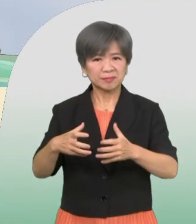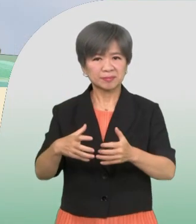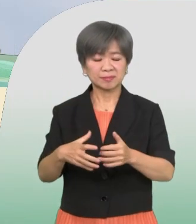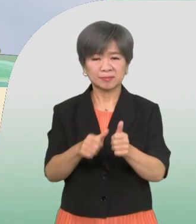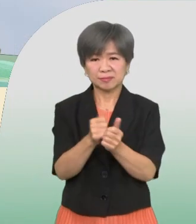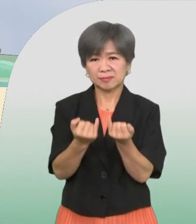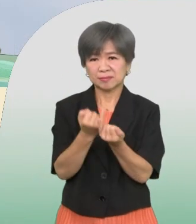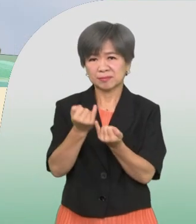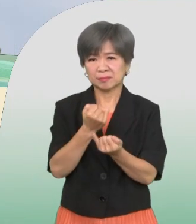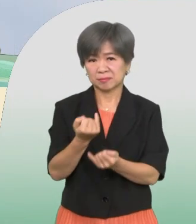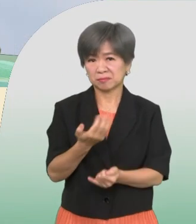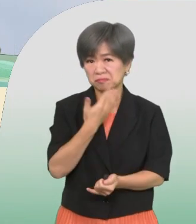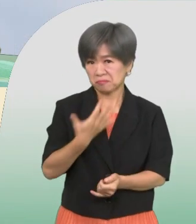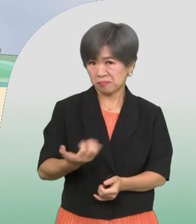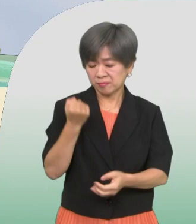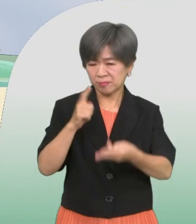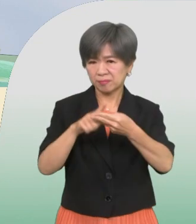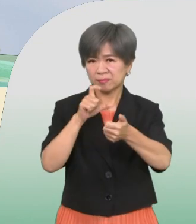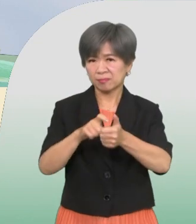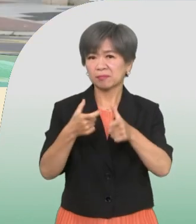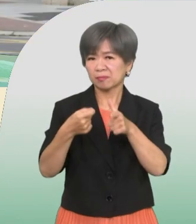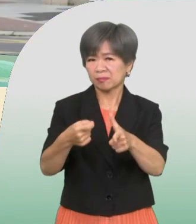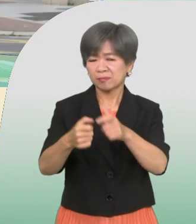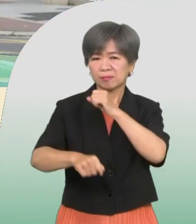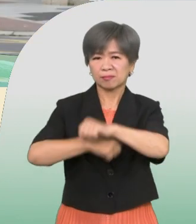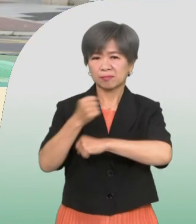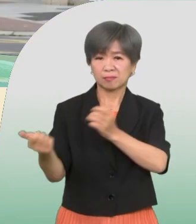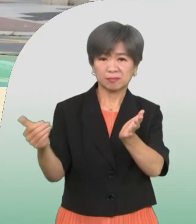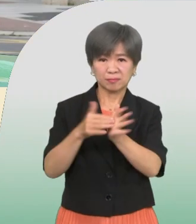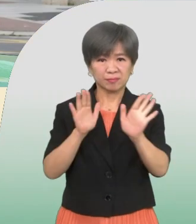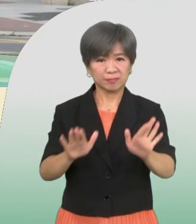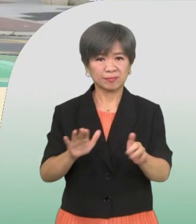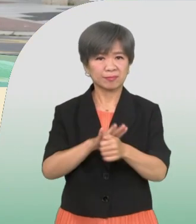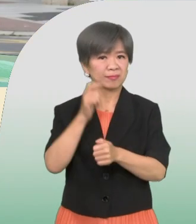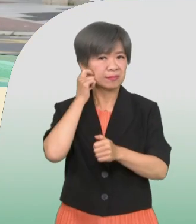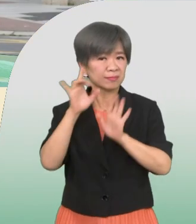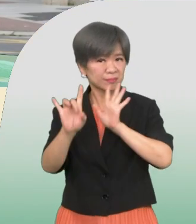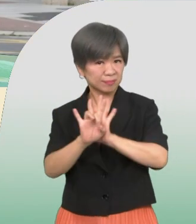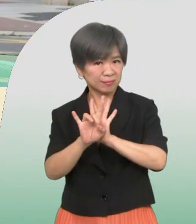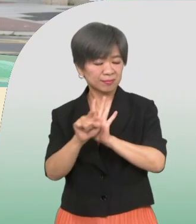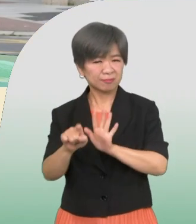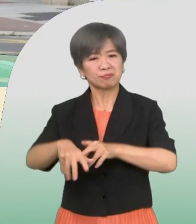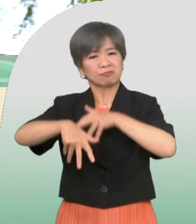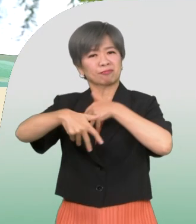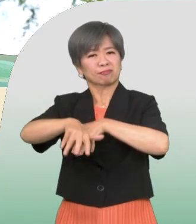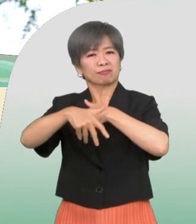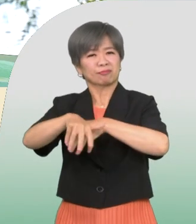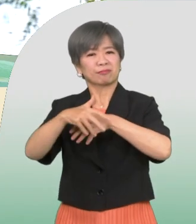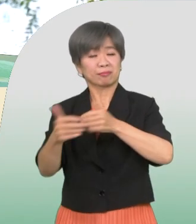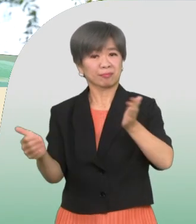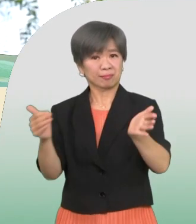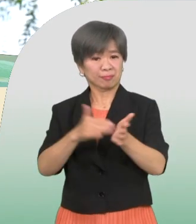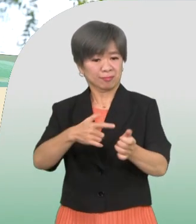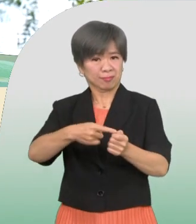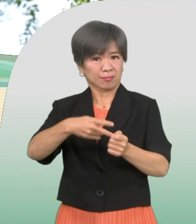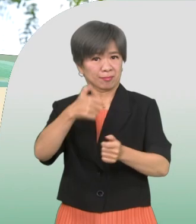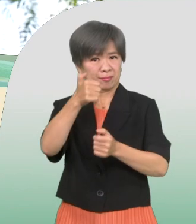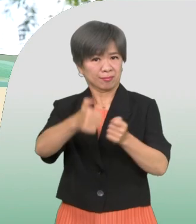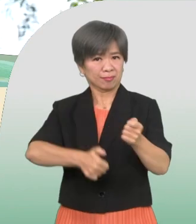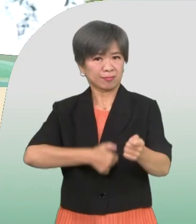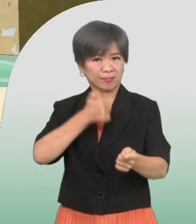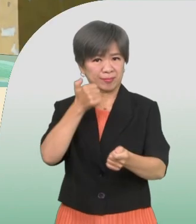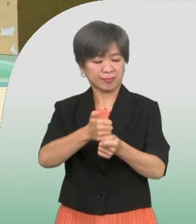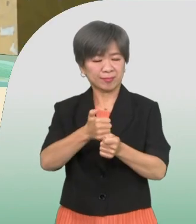用同志权益来做主题的公开活动多金，我们人的也在游行仅仅经历到了50周年